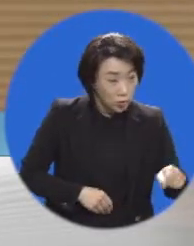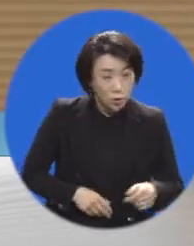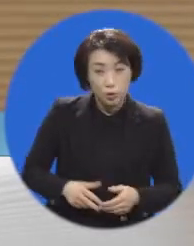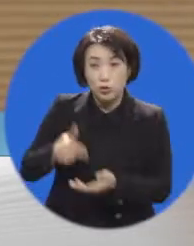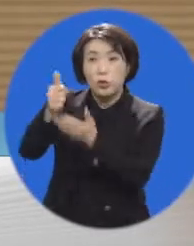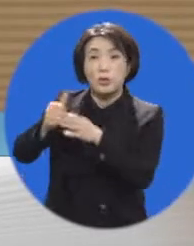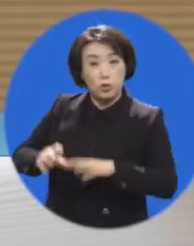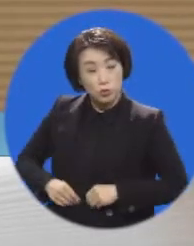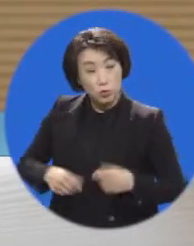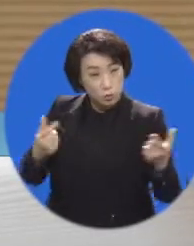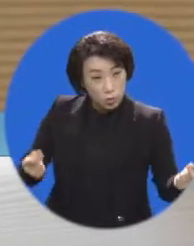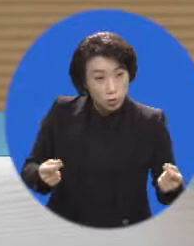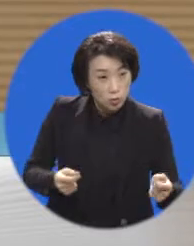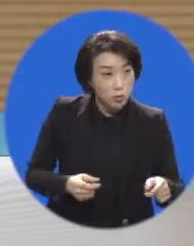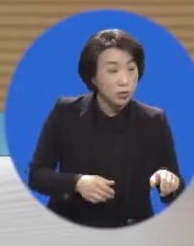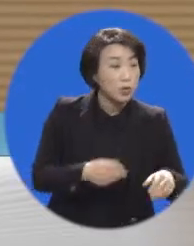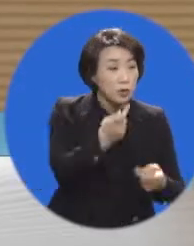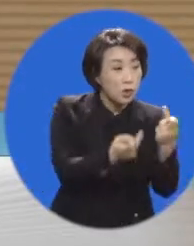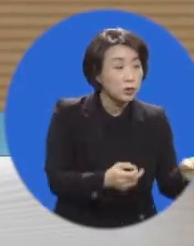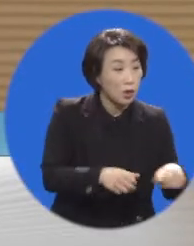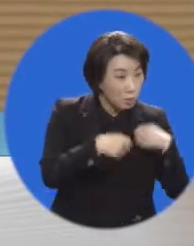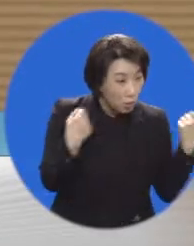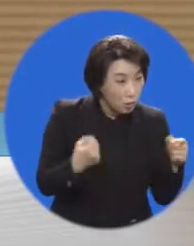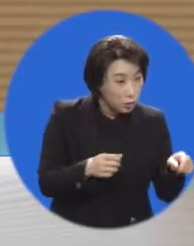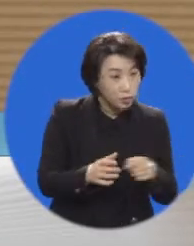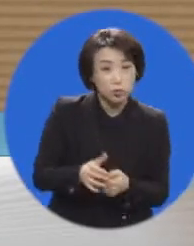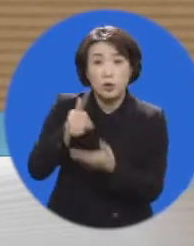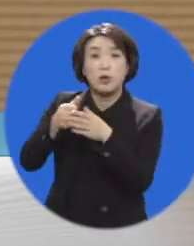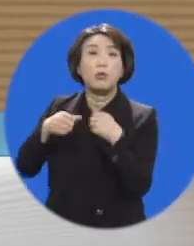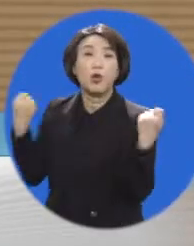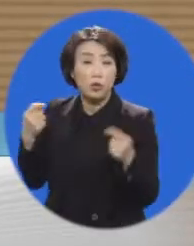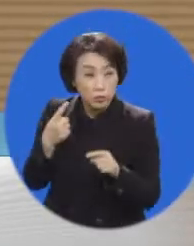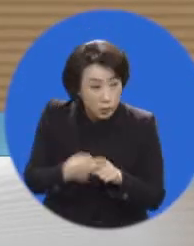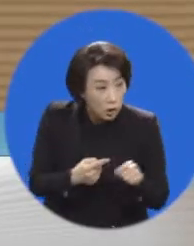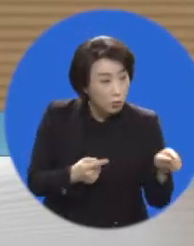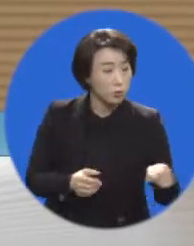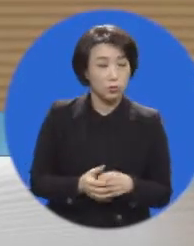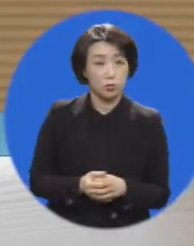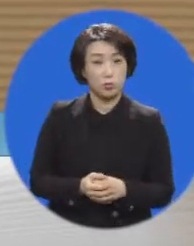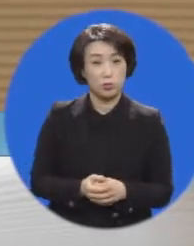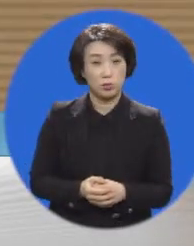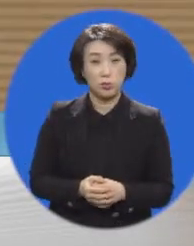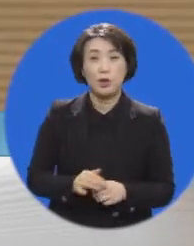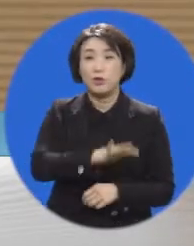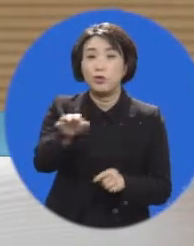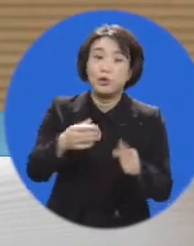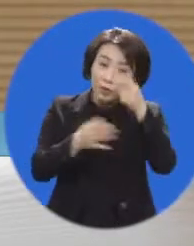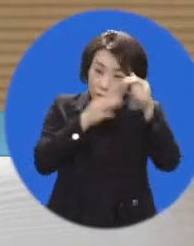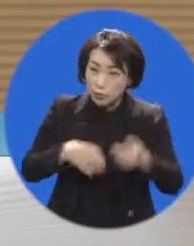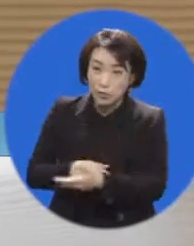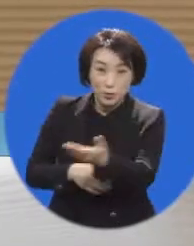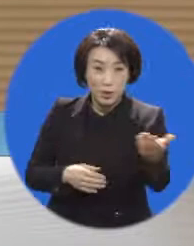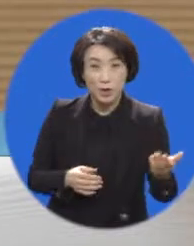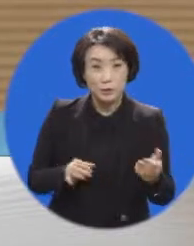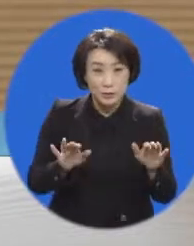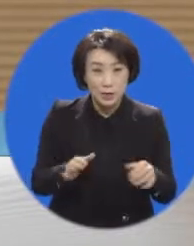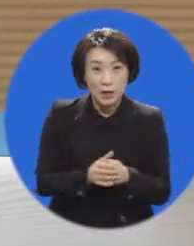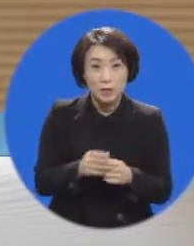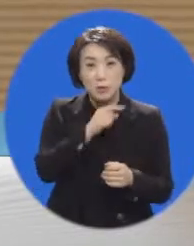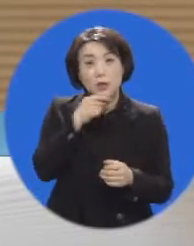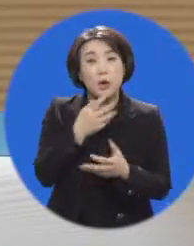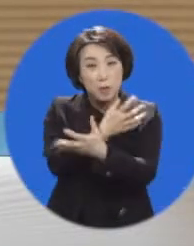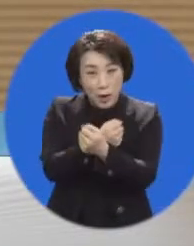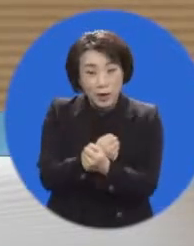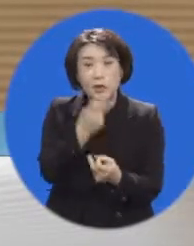것이요, 형제를 벗겨면 바로 주님을 벗게 만드는 것이냐. 우리 연세생께 성들이요, 피로